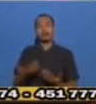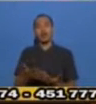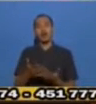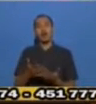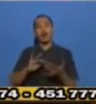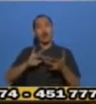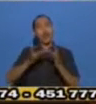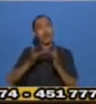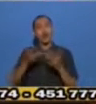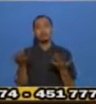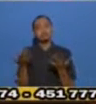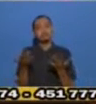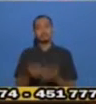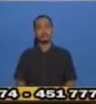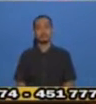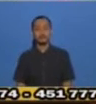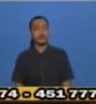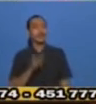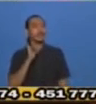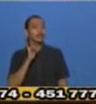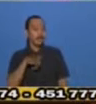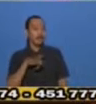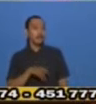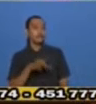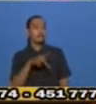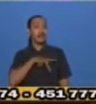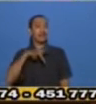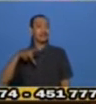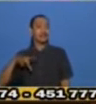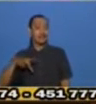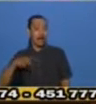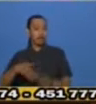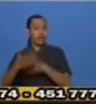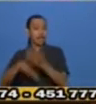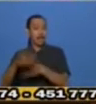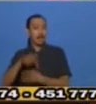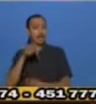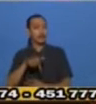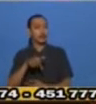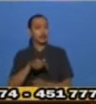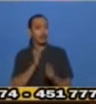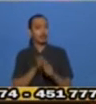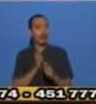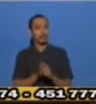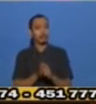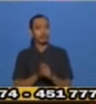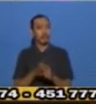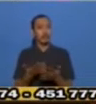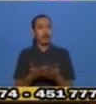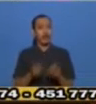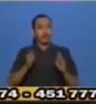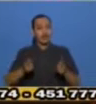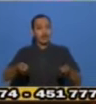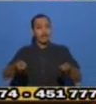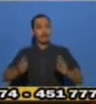Kenapa beberapa panitia penyelenggara itu mengharapkan ada offline gitu ya,